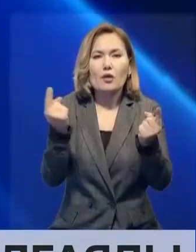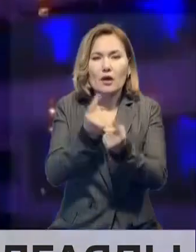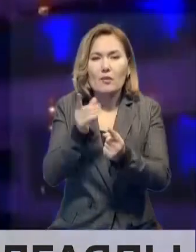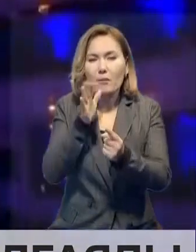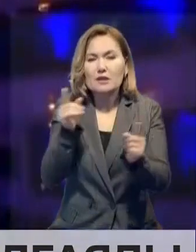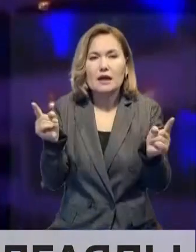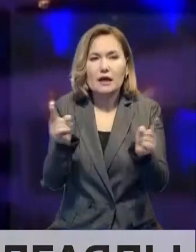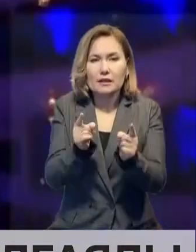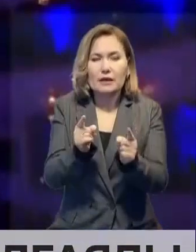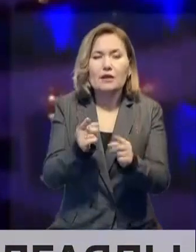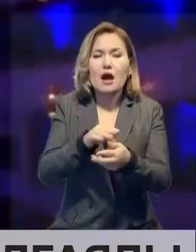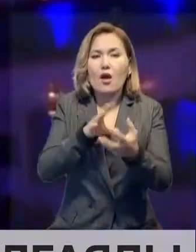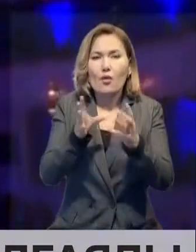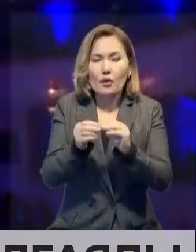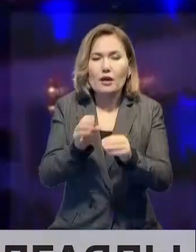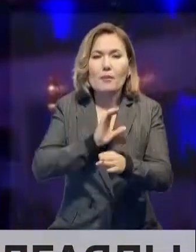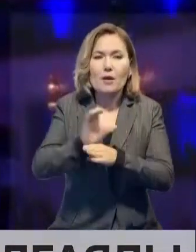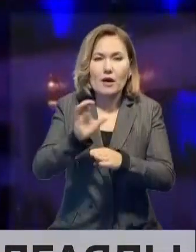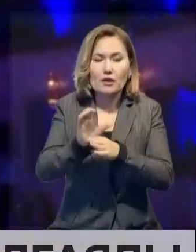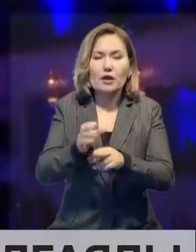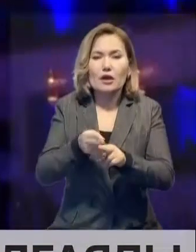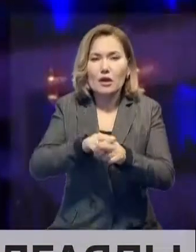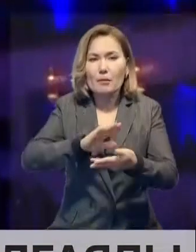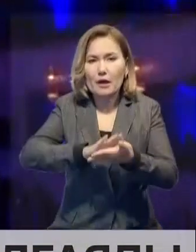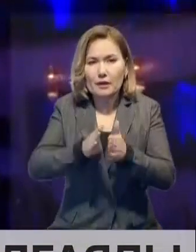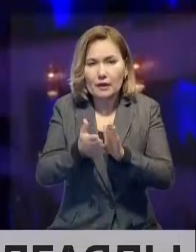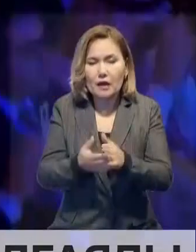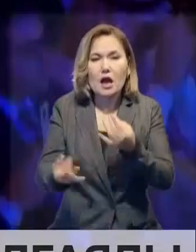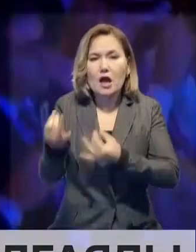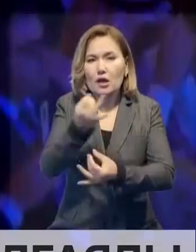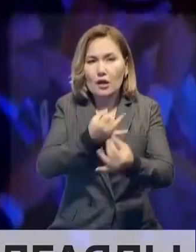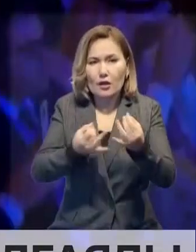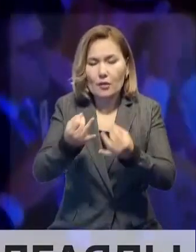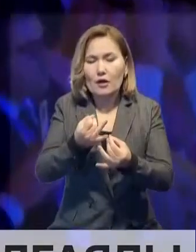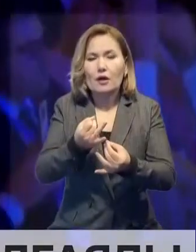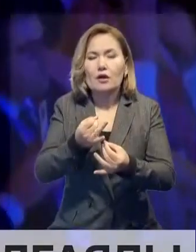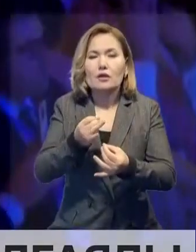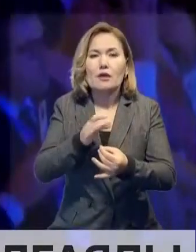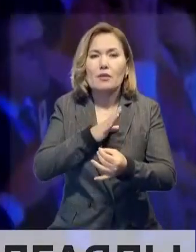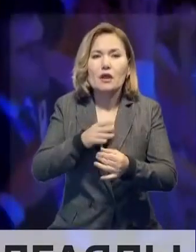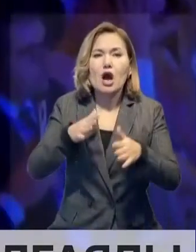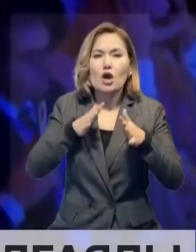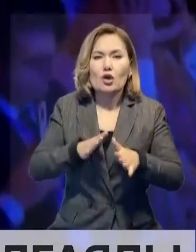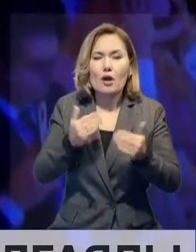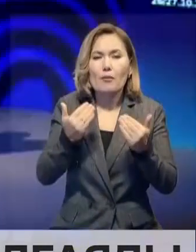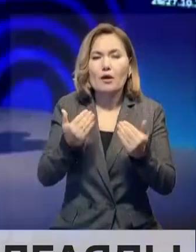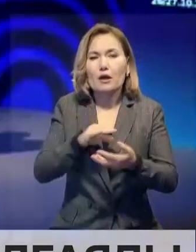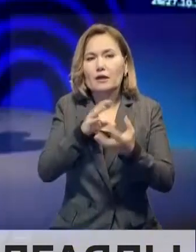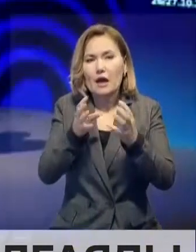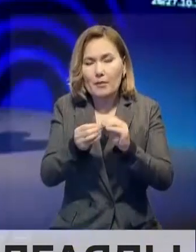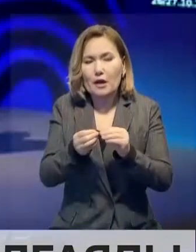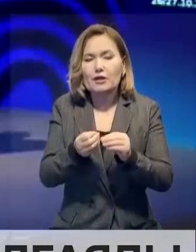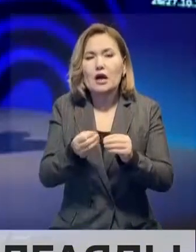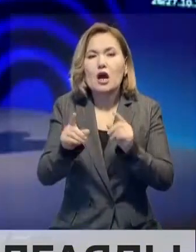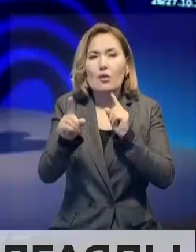қысқартады. Сондай-ақ тасымалдау бойынша бірыңғай ұзақ мерзімді тарифтер енгізуге мүмкіндік бермек. Қазір Грузияда бүгінгі бағам ертеңгі нық